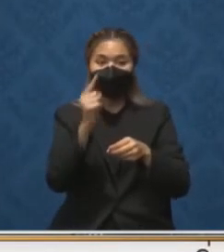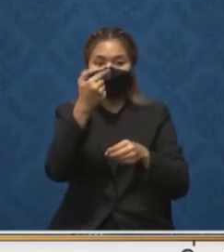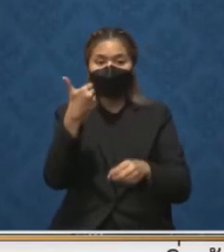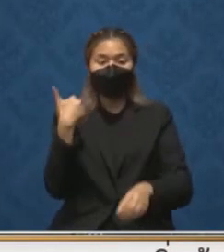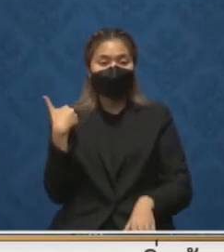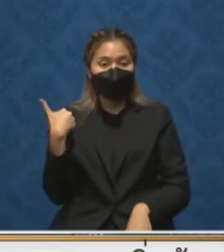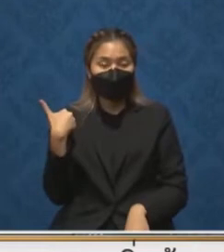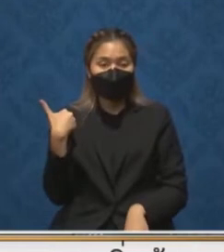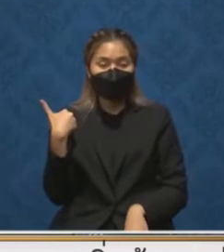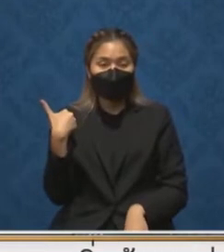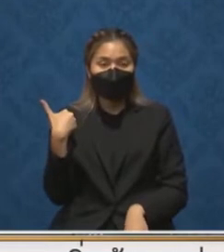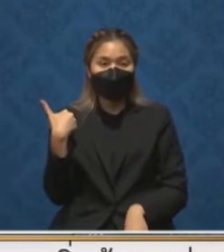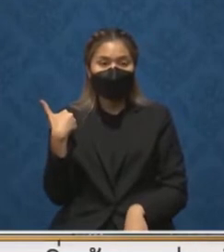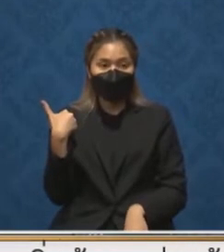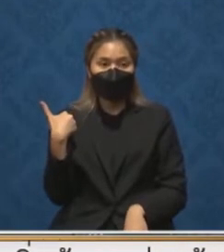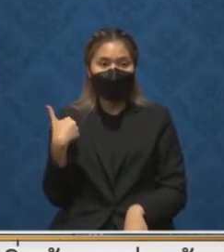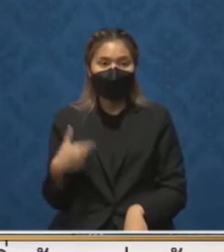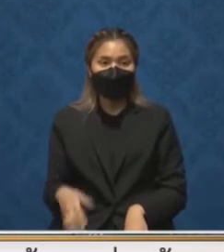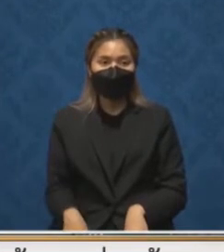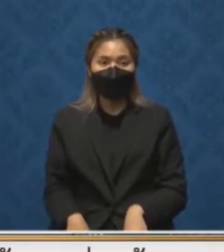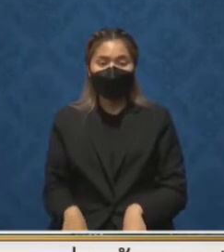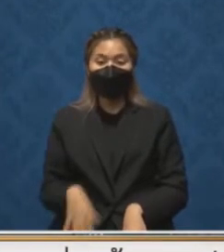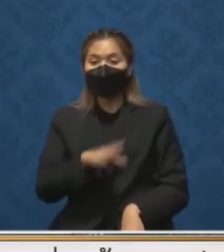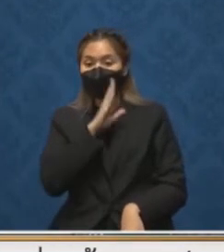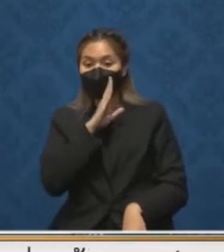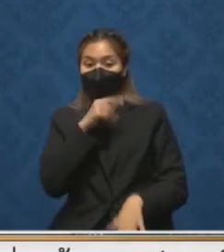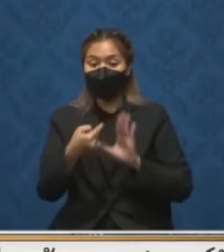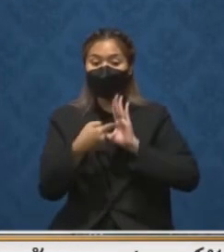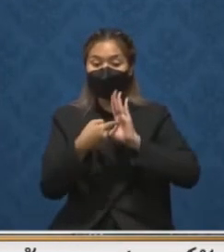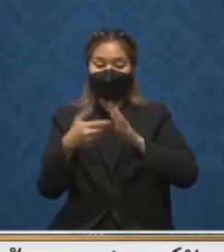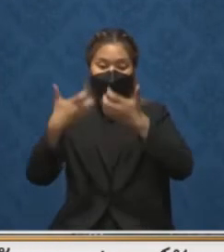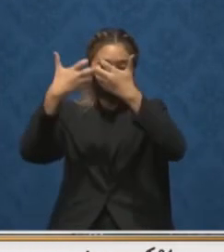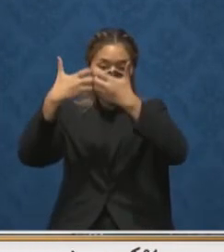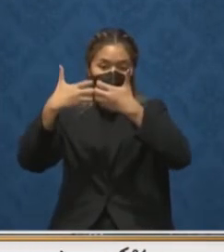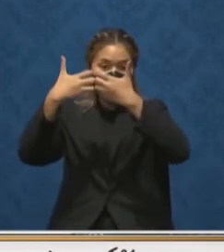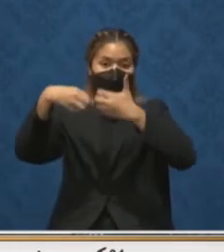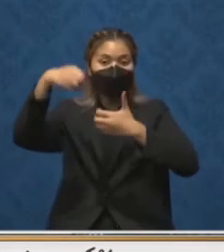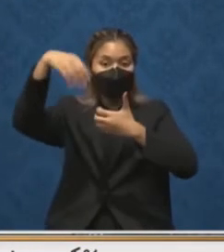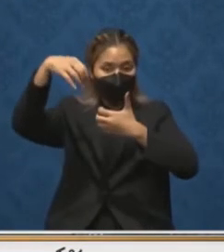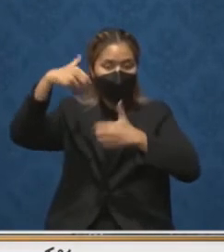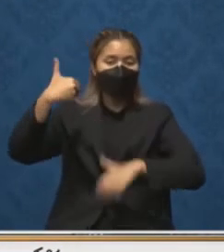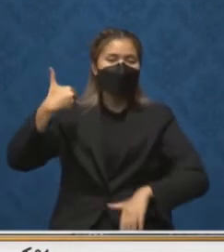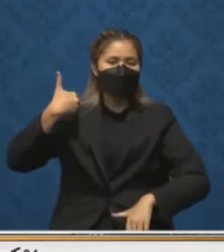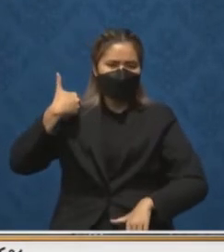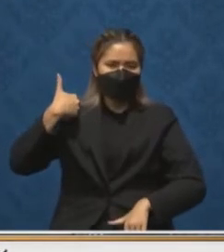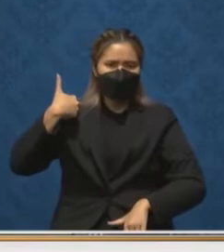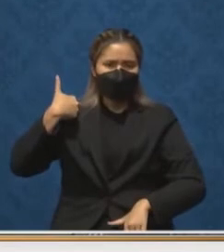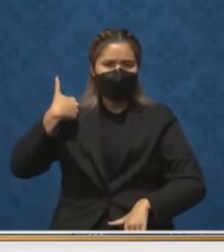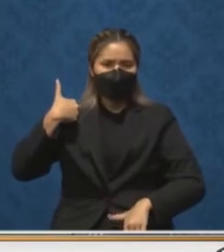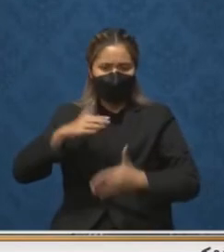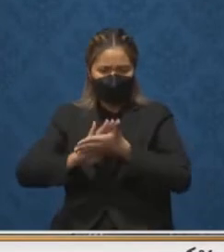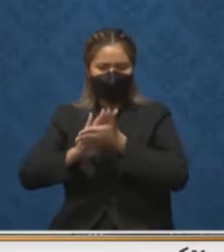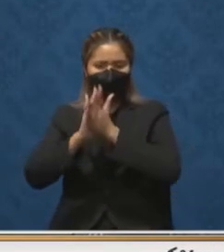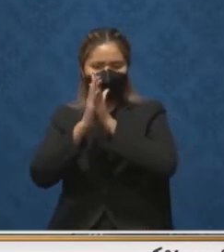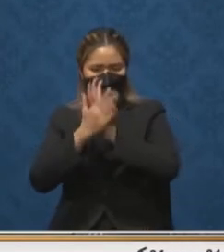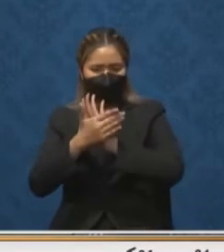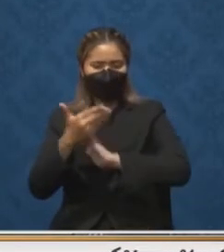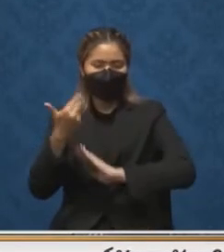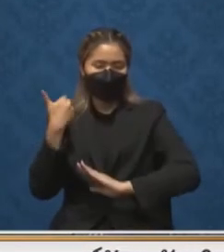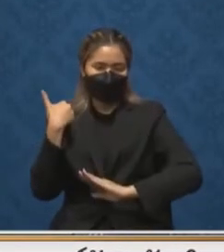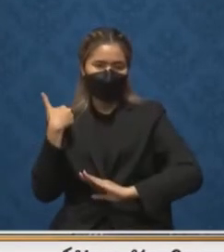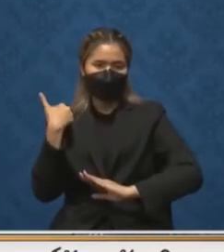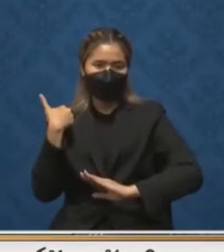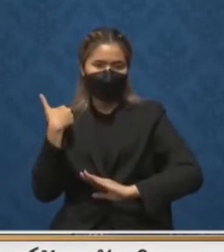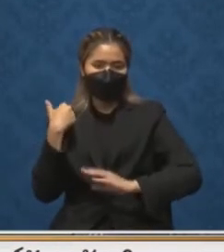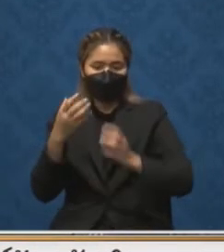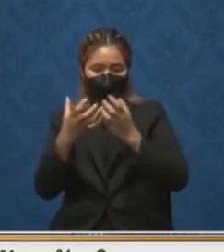ท่อไ้เสีย ผมเข้าใจวา อย่โลงไฟฟามันมีนะครับอย่เชนโลไฟฟาฐานหินเขาใส่ Desulfur